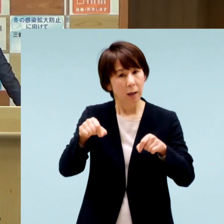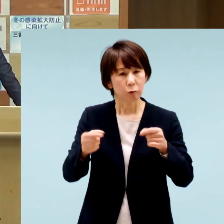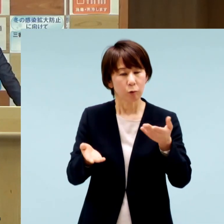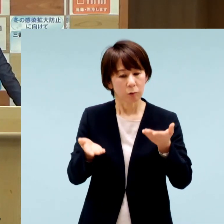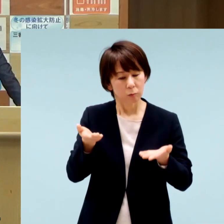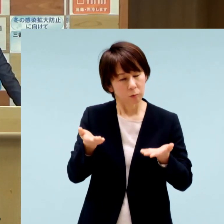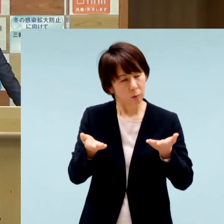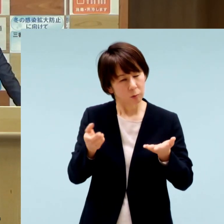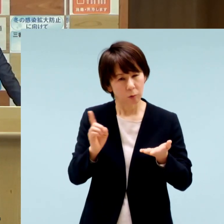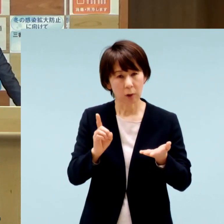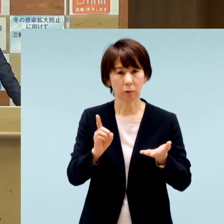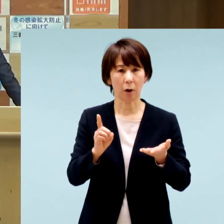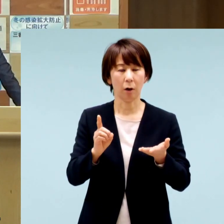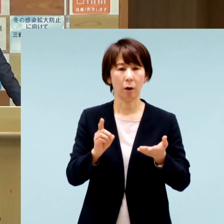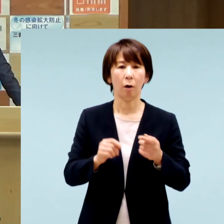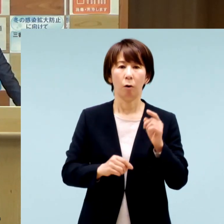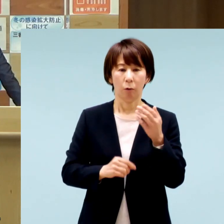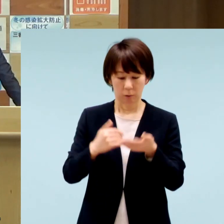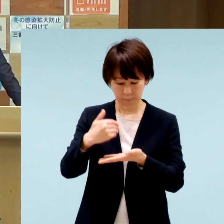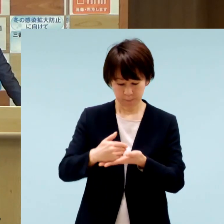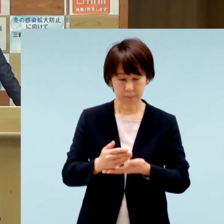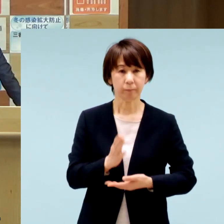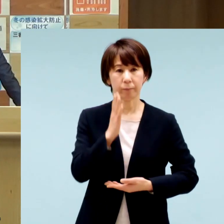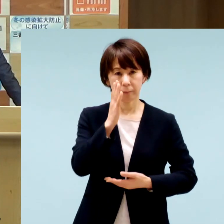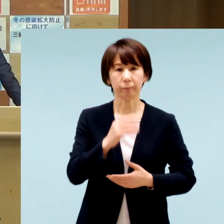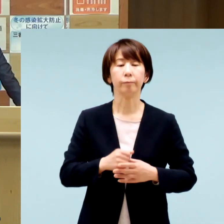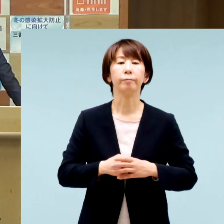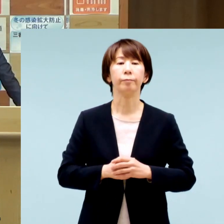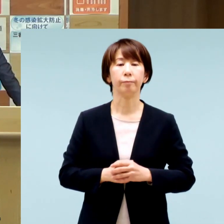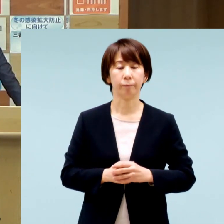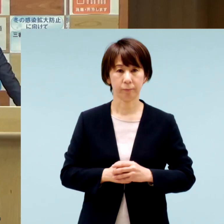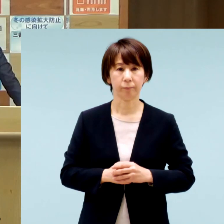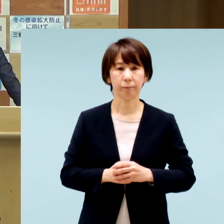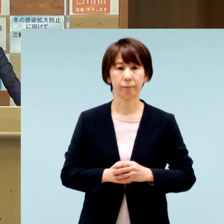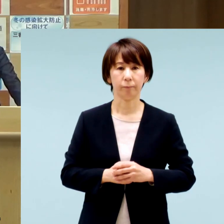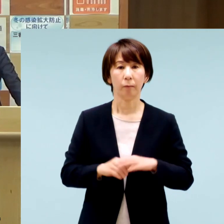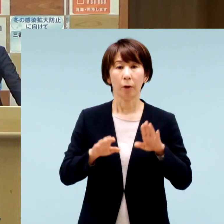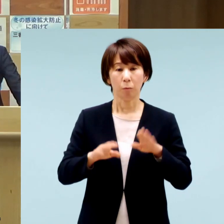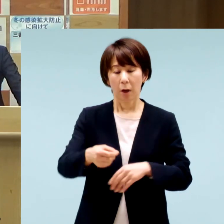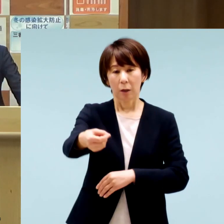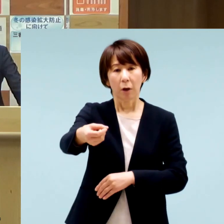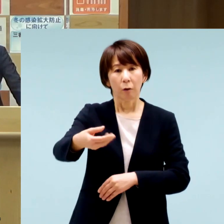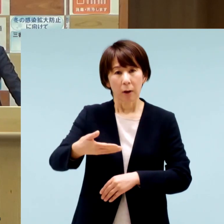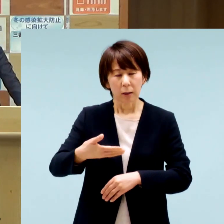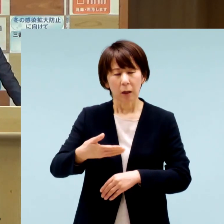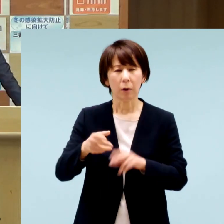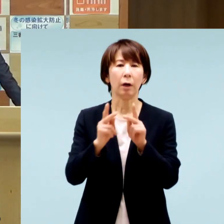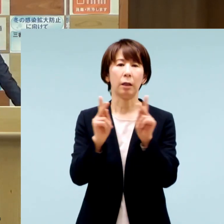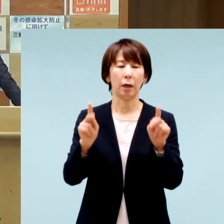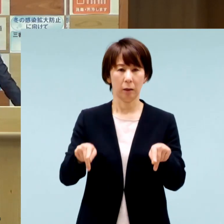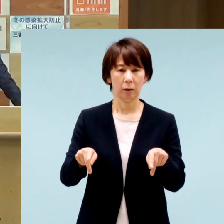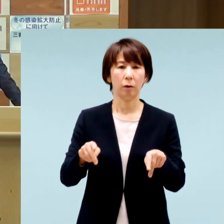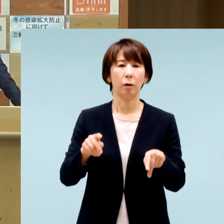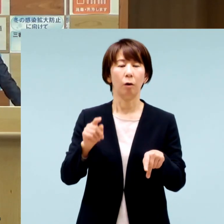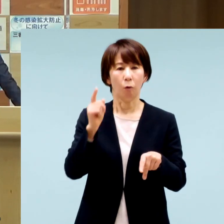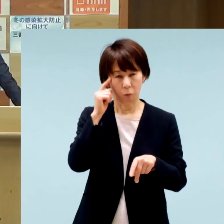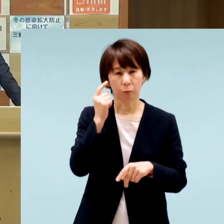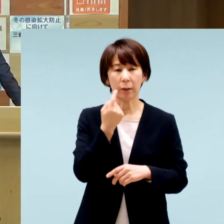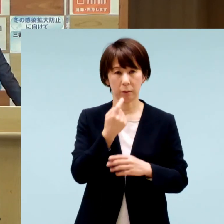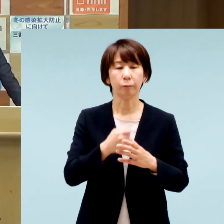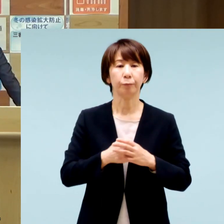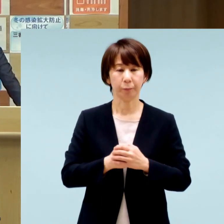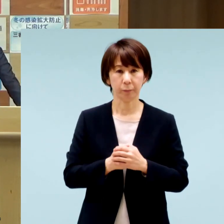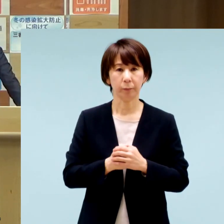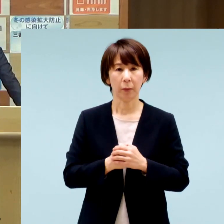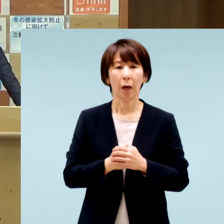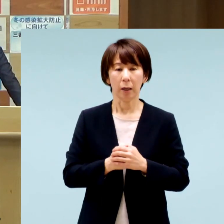えがもしあればお聞き、はい、 まさに今ご質問にあった通り課題があると思ってますけども、やはりこのハラスメントを受けた学生